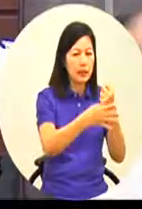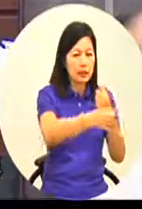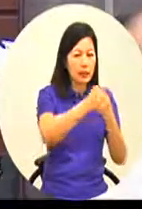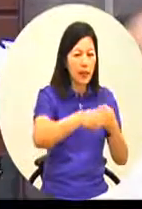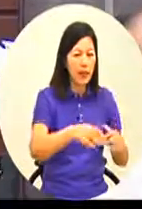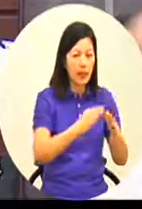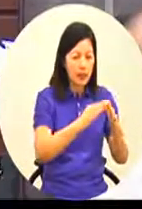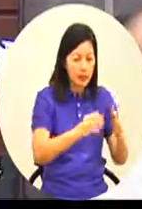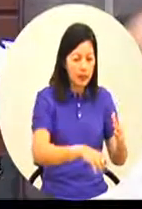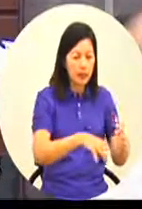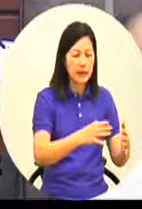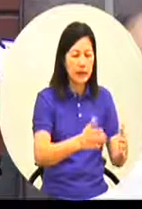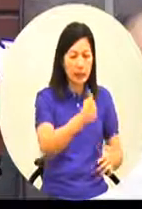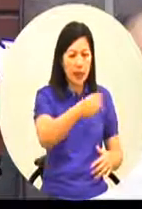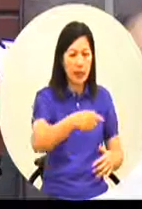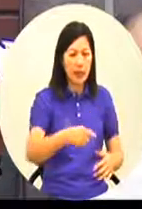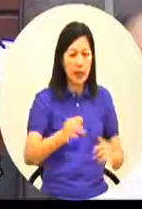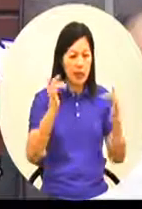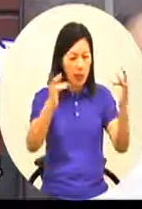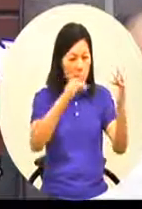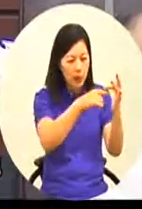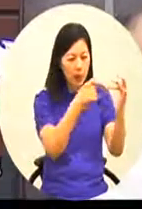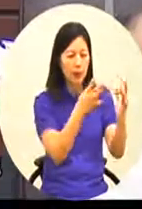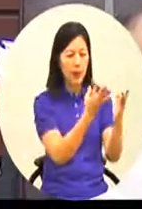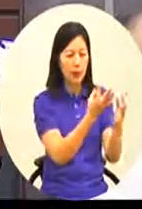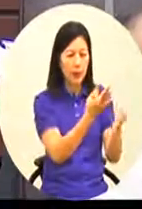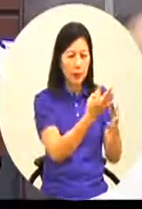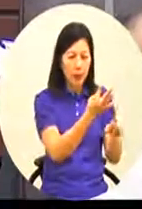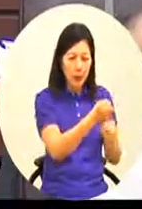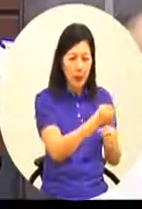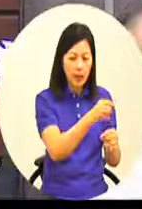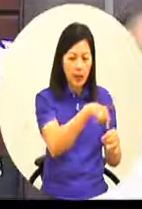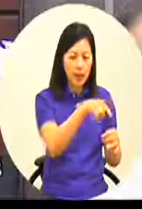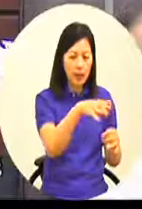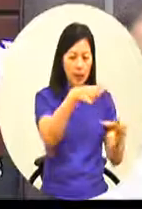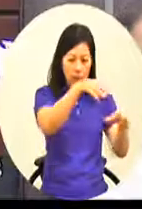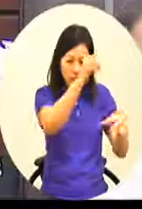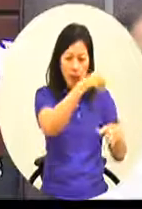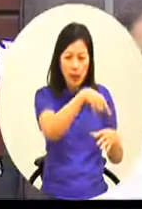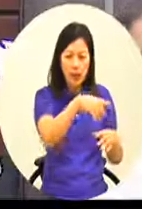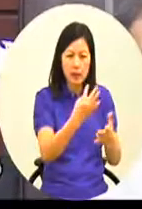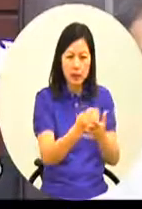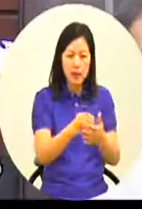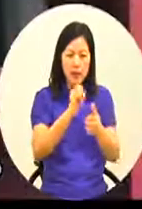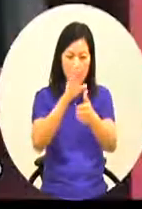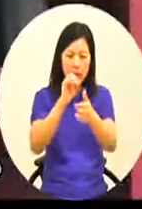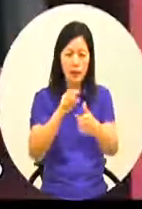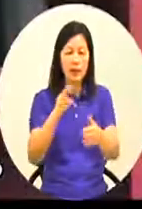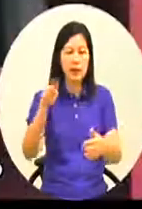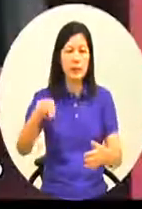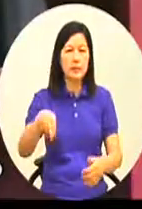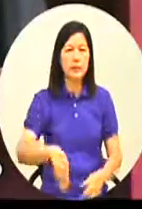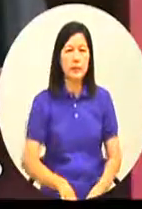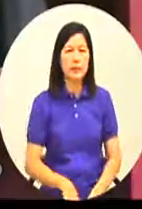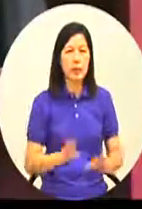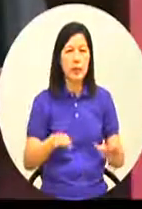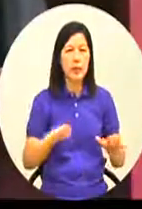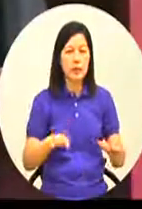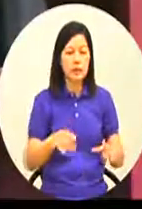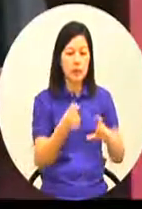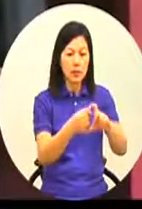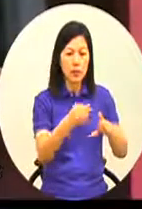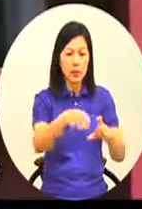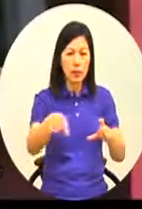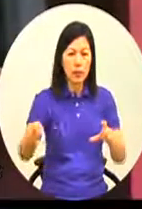到哪一个路灯不亮，看编号就知道在什么路几号以上。 那目前完成的大概有哪些区域？大